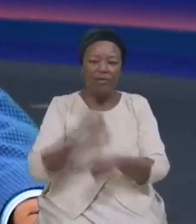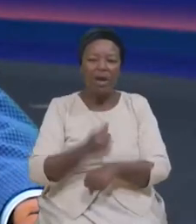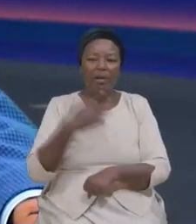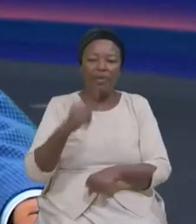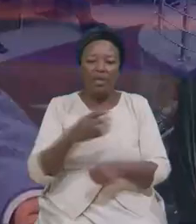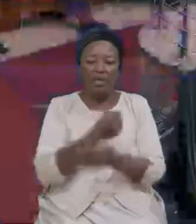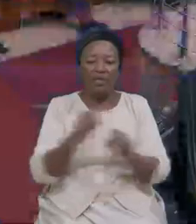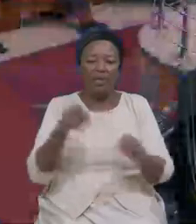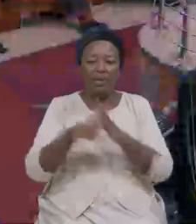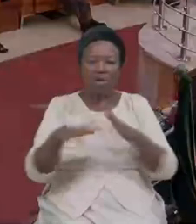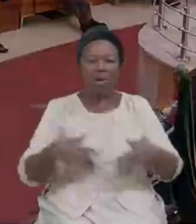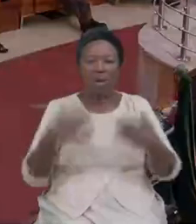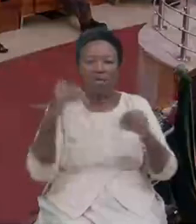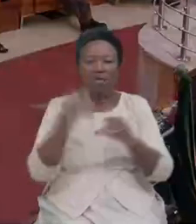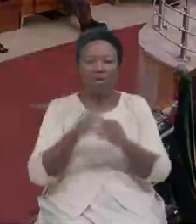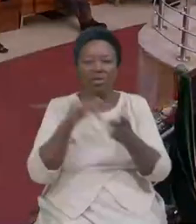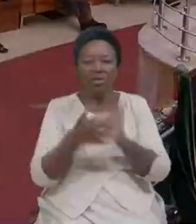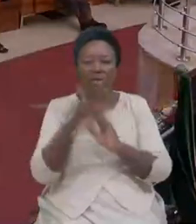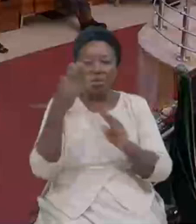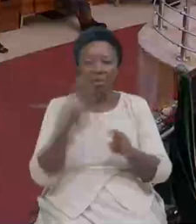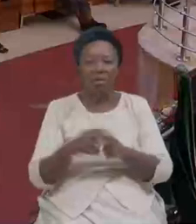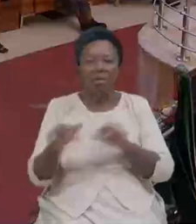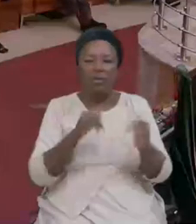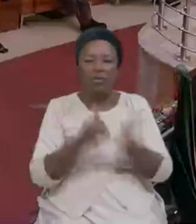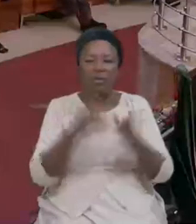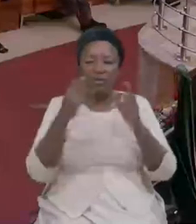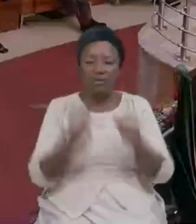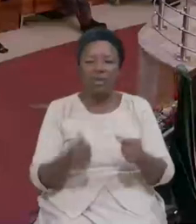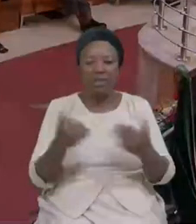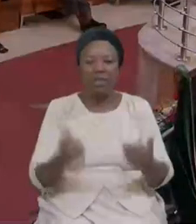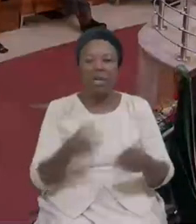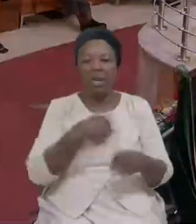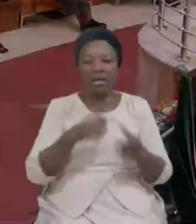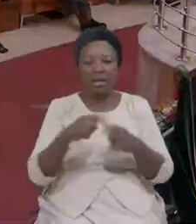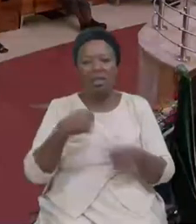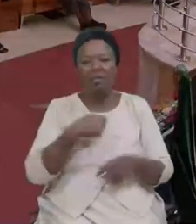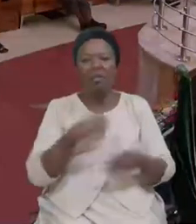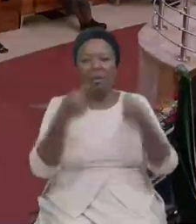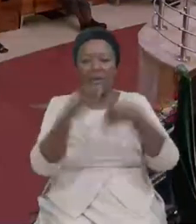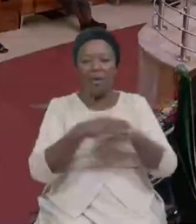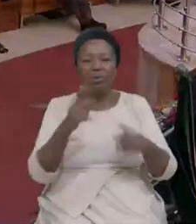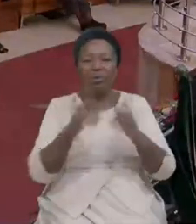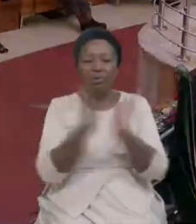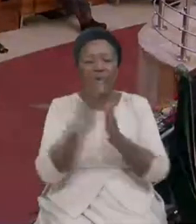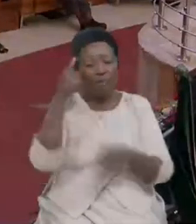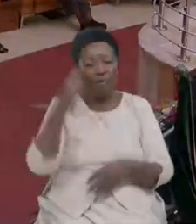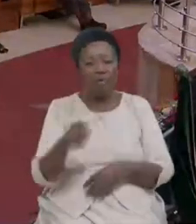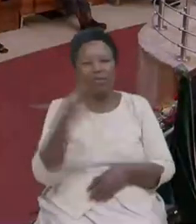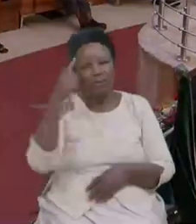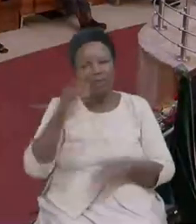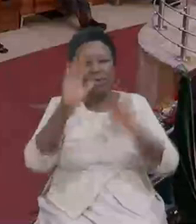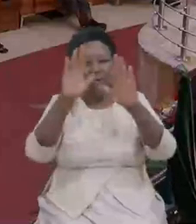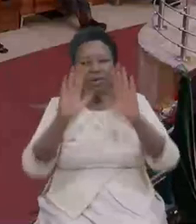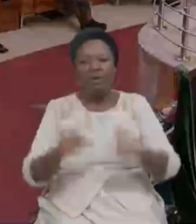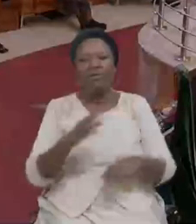dans votre vie au nom de Jésus. Faisons-le rapidement et je reviendrai pour prier pour vous. Pour que vos défis et tous